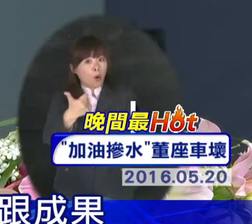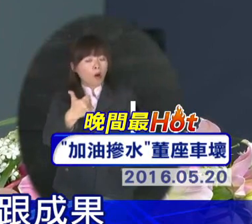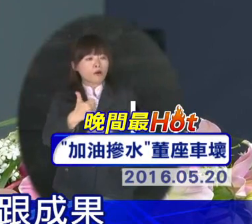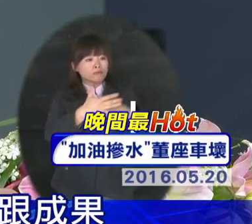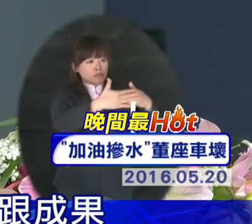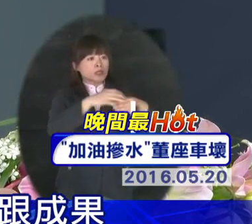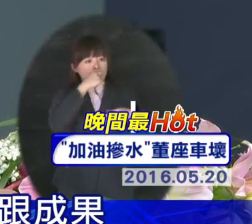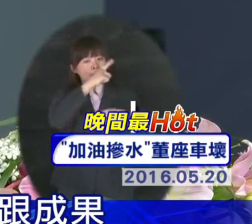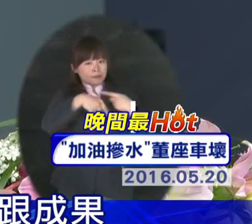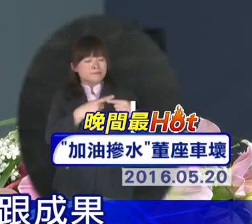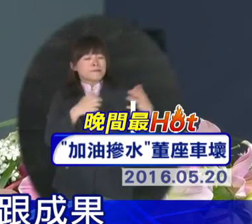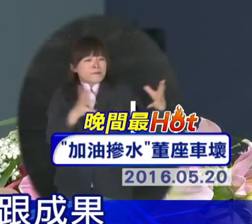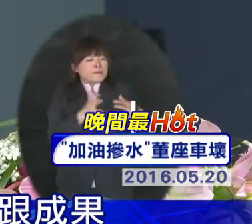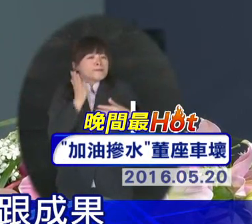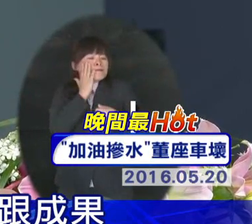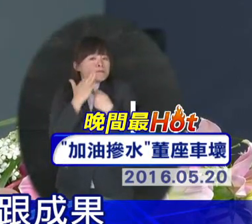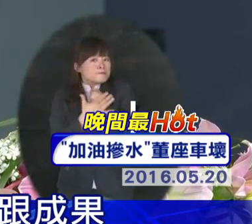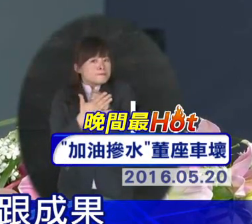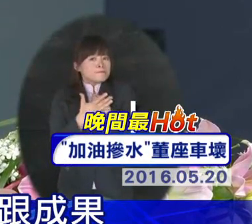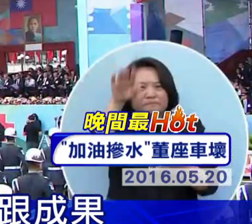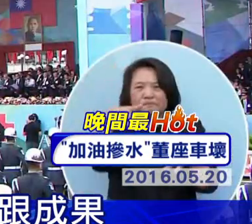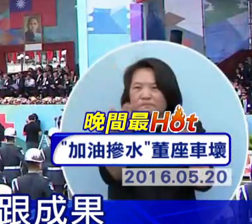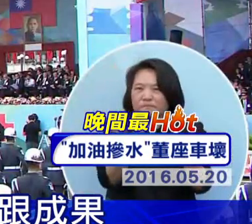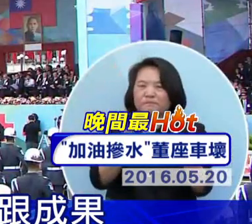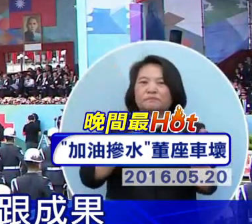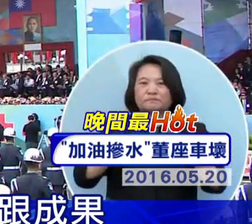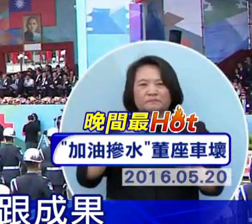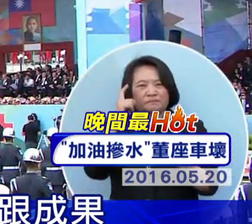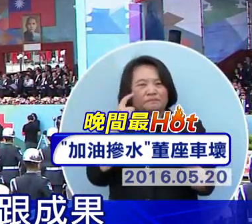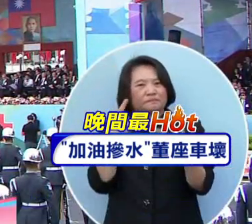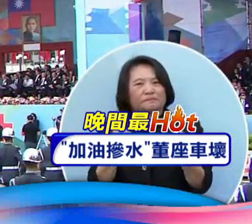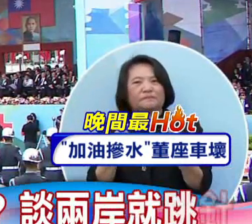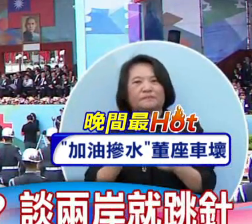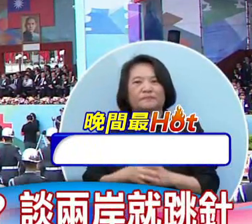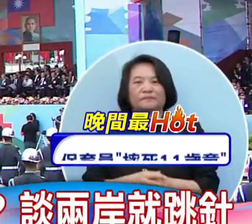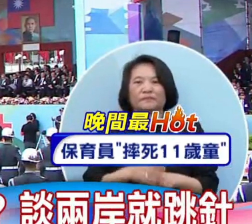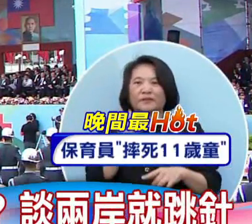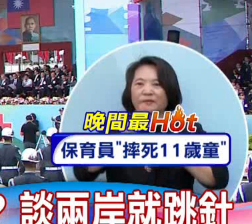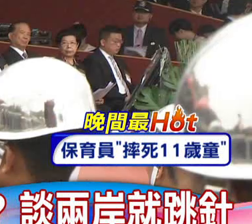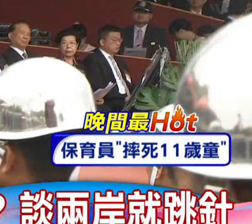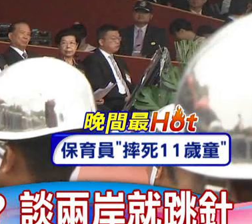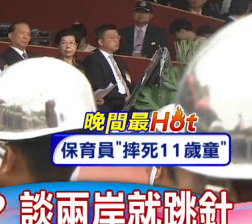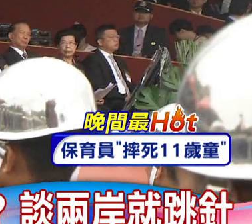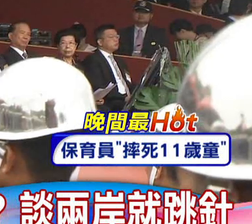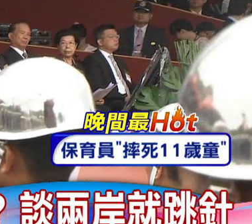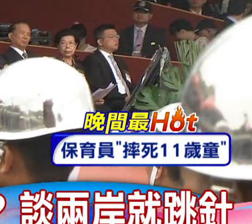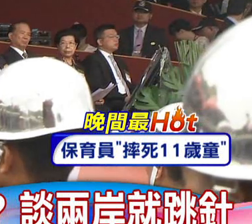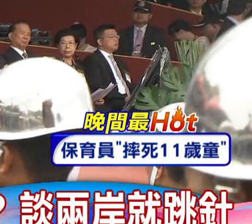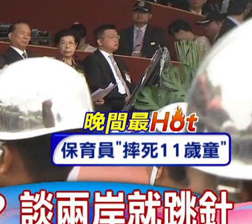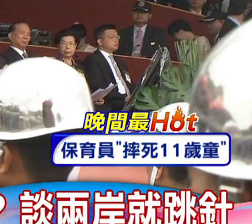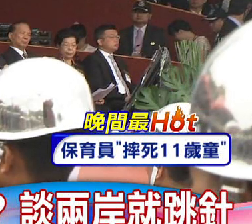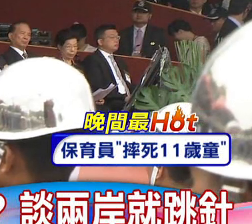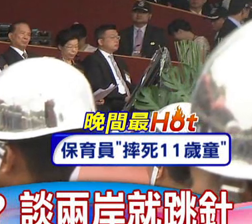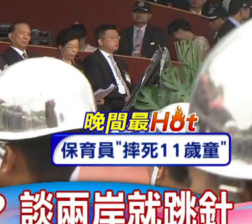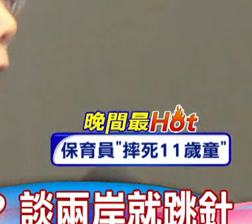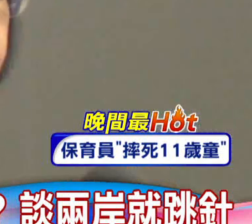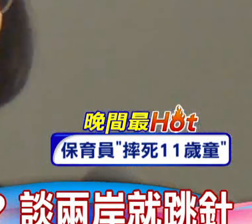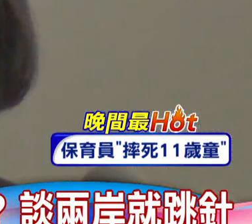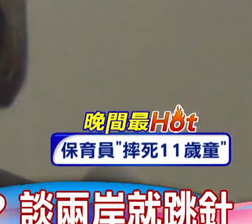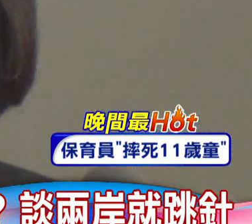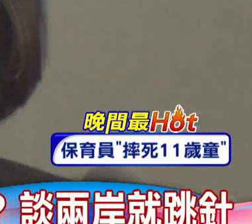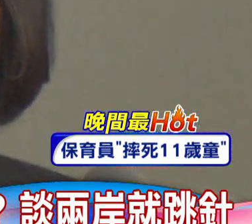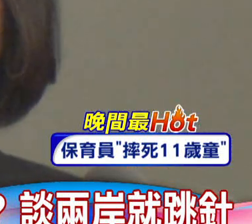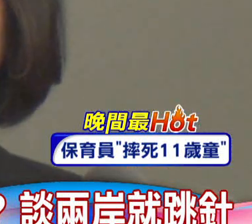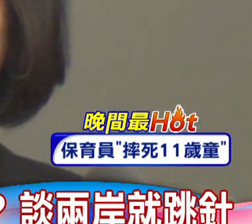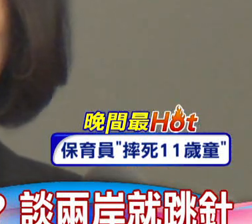两岸都应该共同珍惜与维护。 国庆演讲好像就职演说复制贴上，一字不漏。蔡总